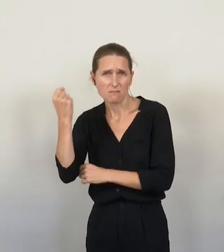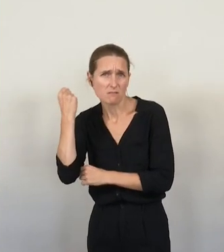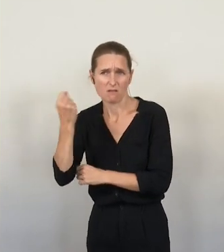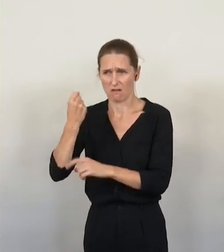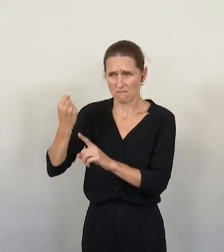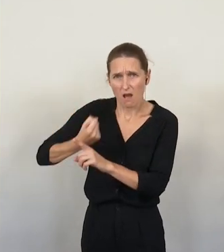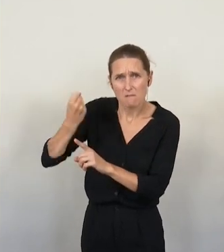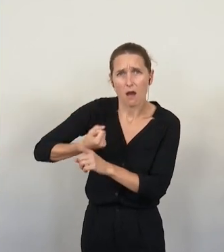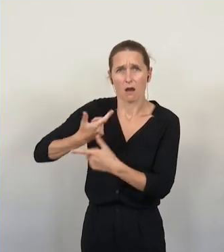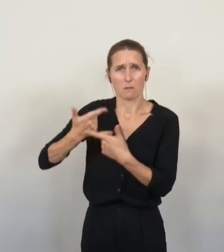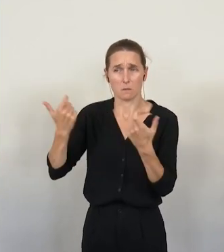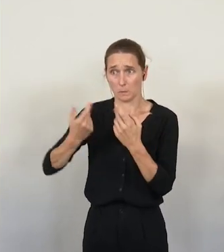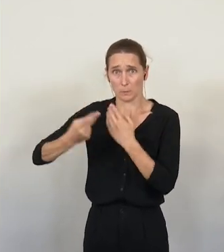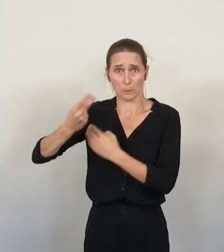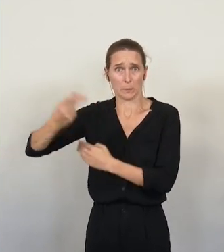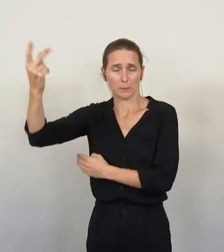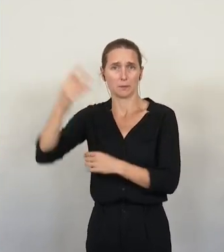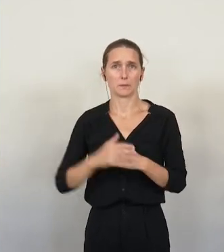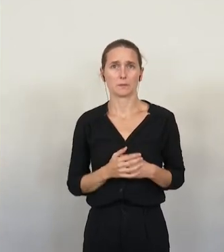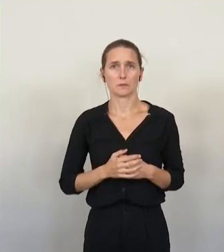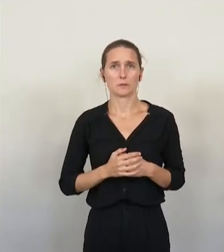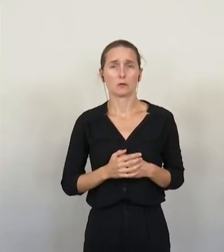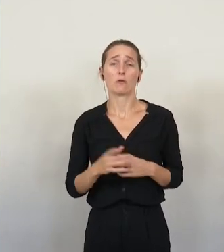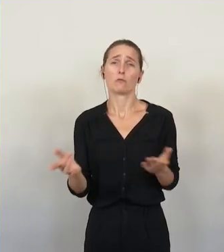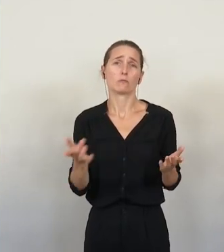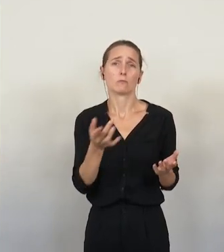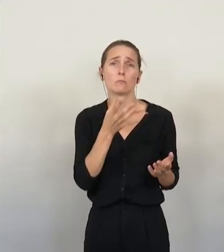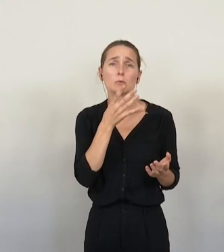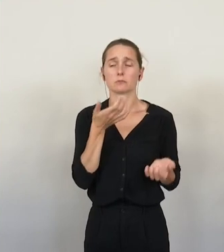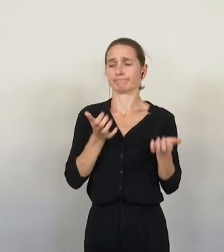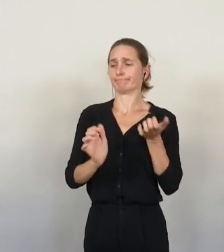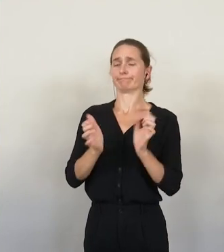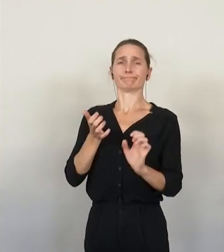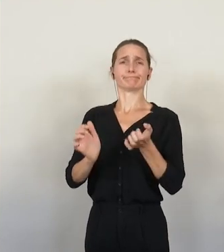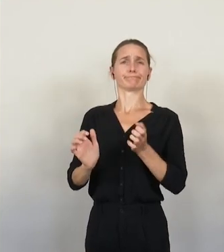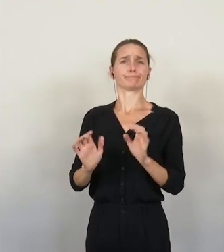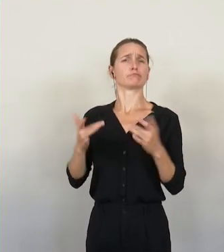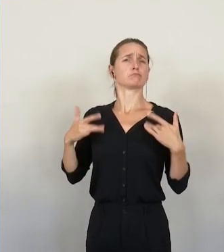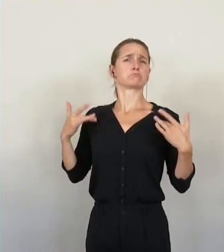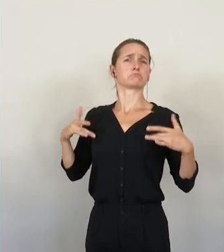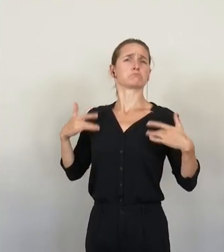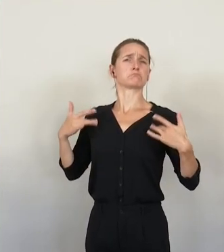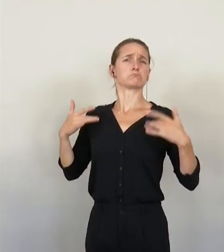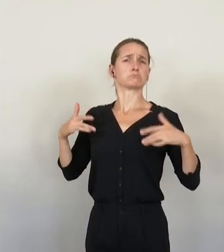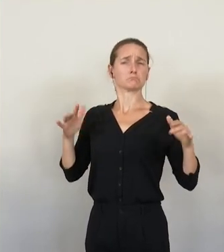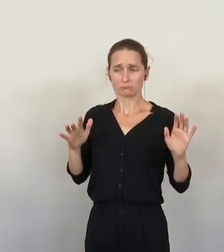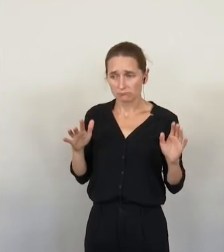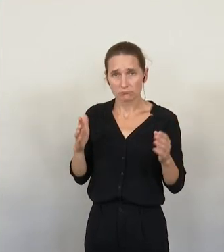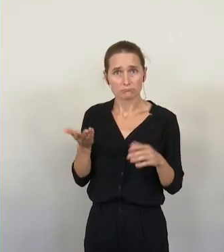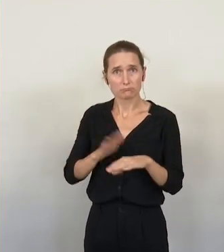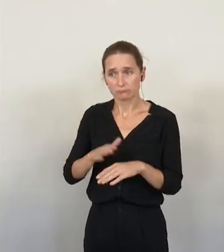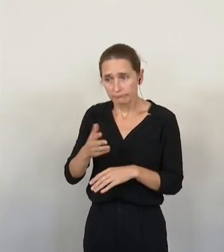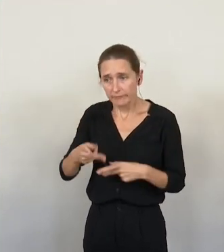dire c'est que vous vous ne pouvez pas indéfiniment continuer à vous laver les mains des préoccupations des